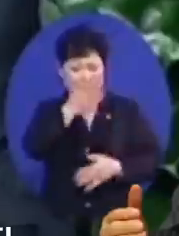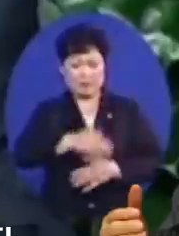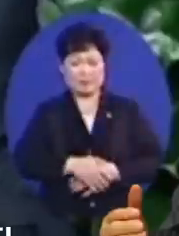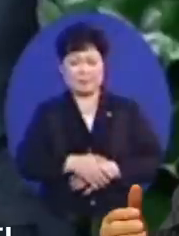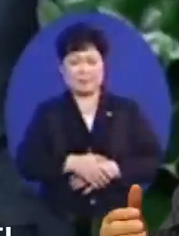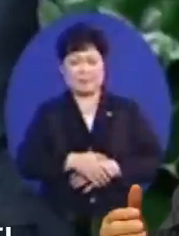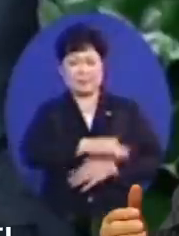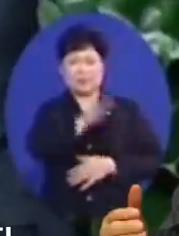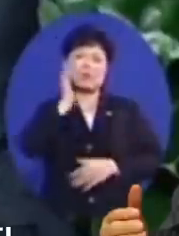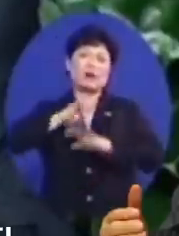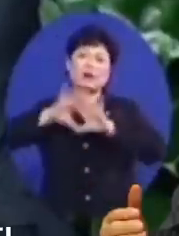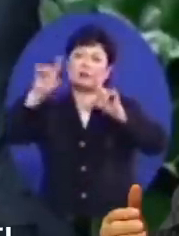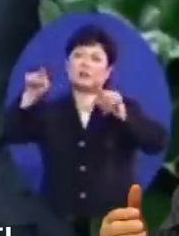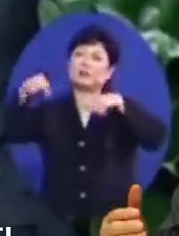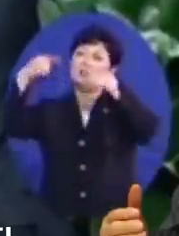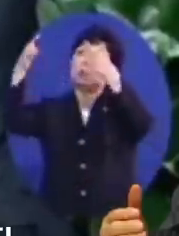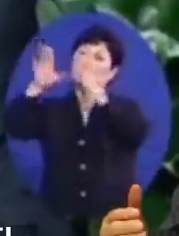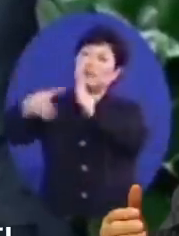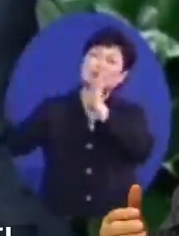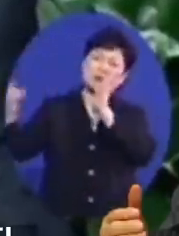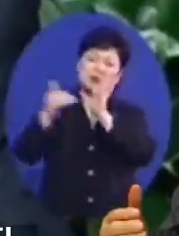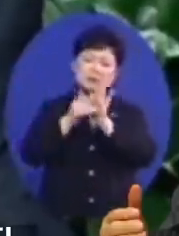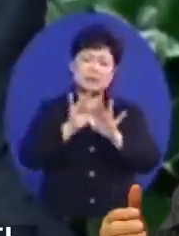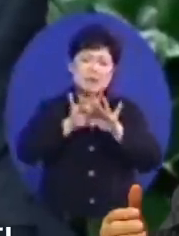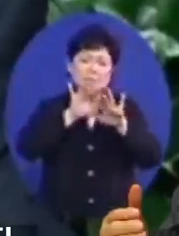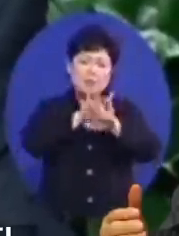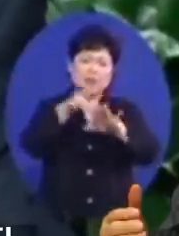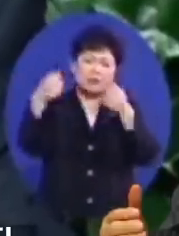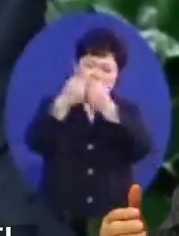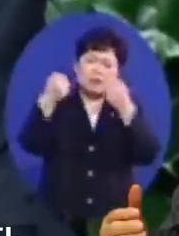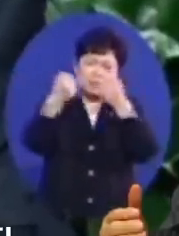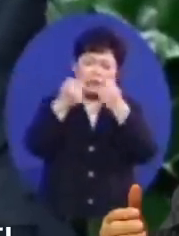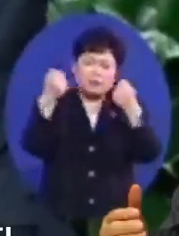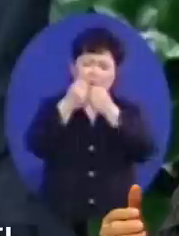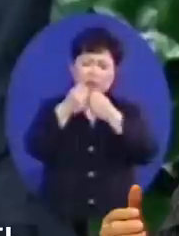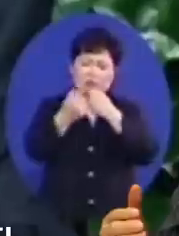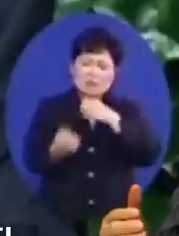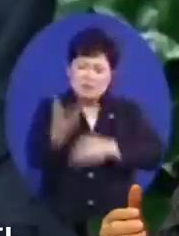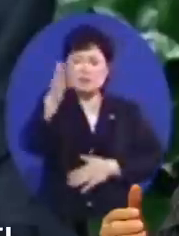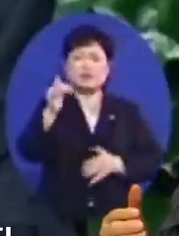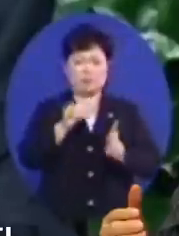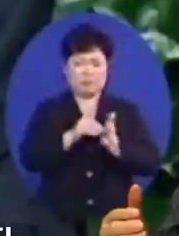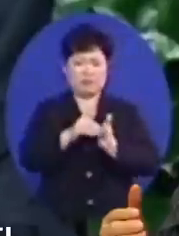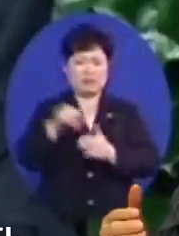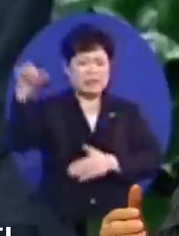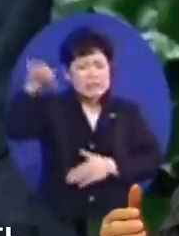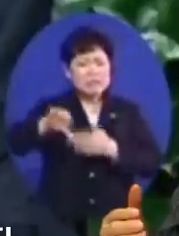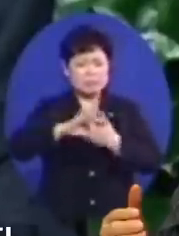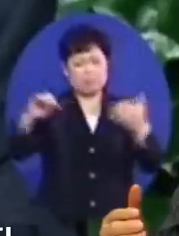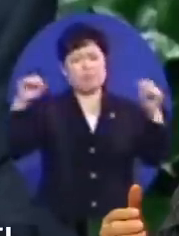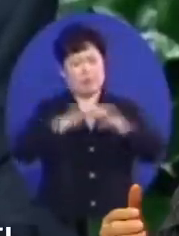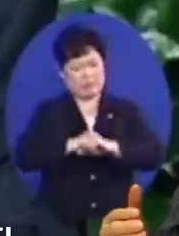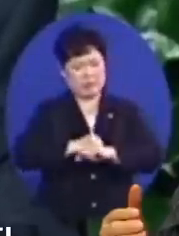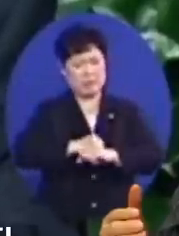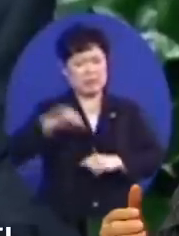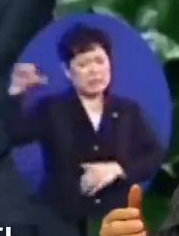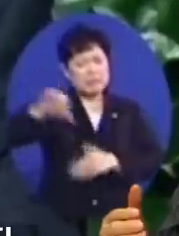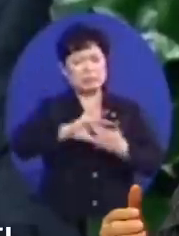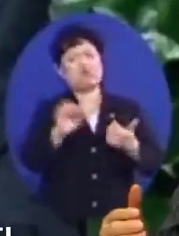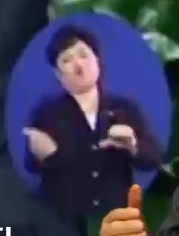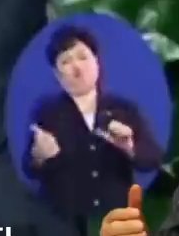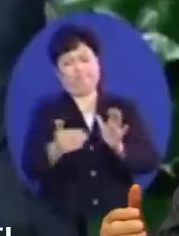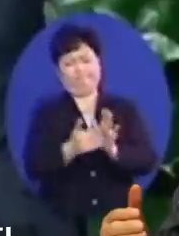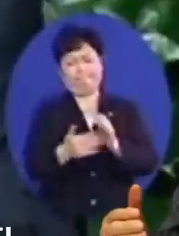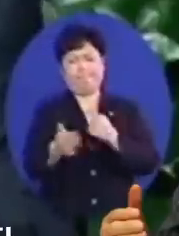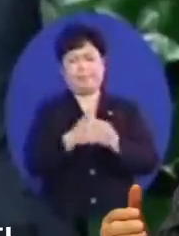우리도 천국까지 가는 동안에 이 아말렉과 싸워서 이겨야 되는 것입니다. 지면 망합니다. 지면 죽습니다.